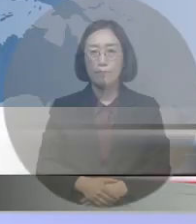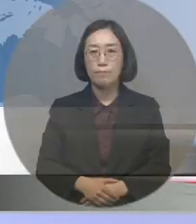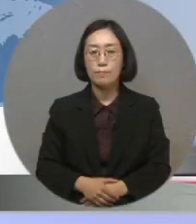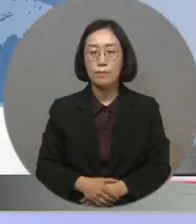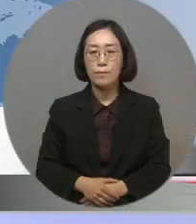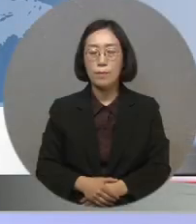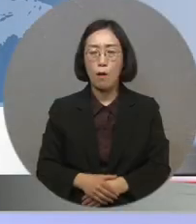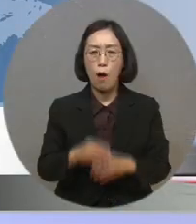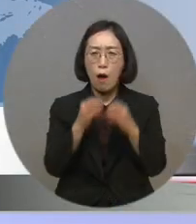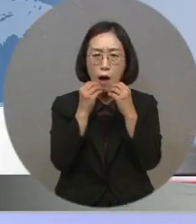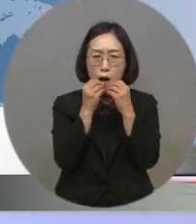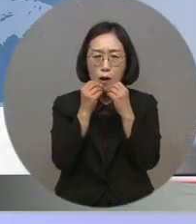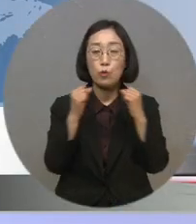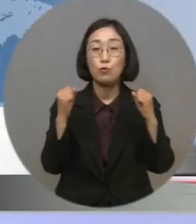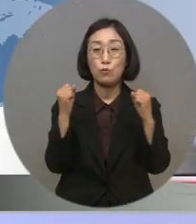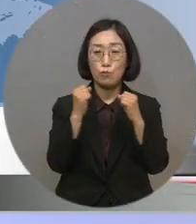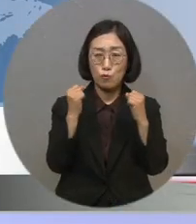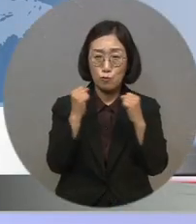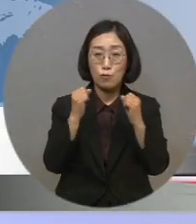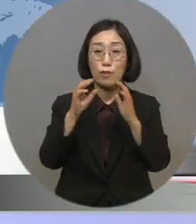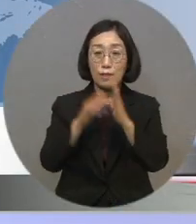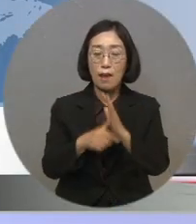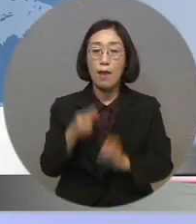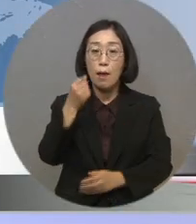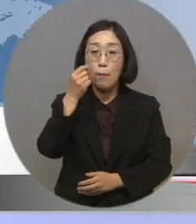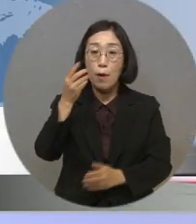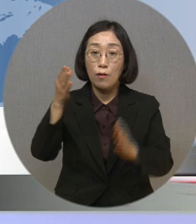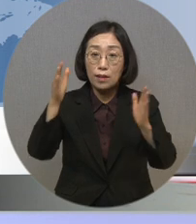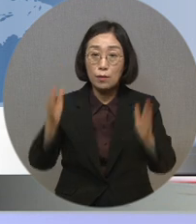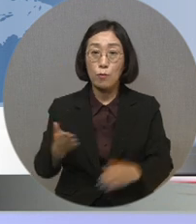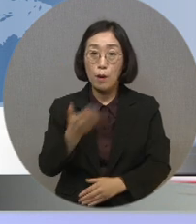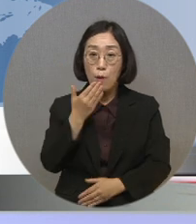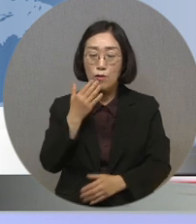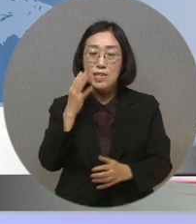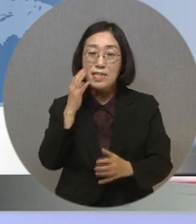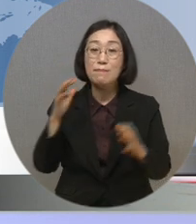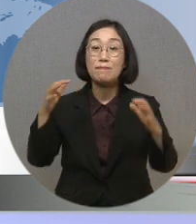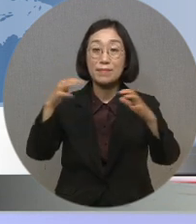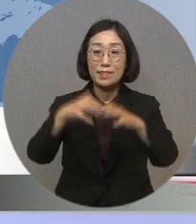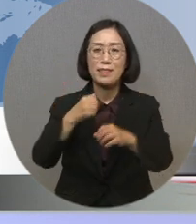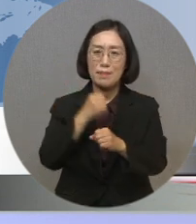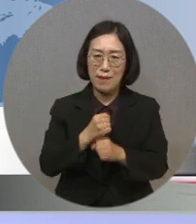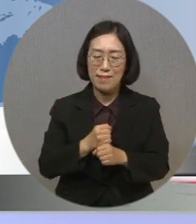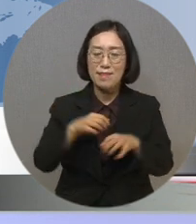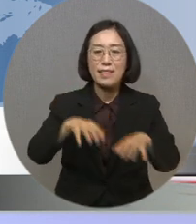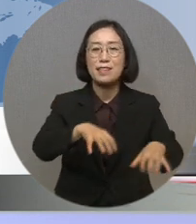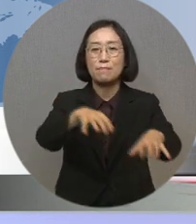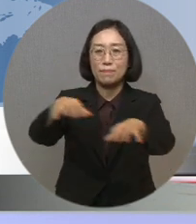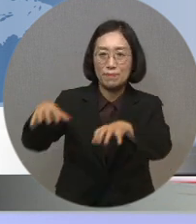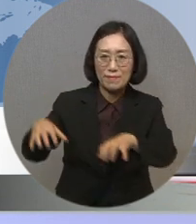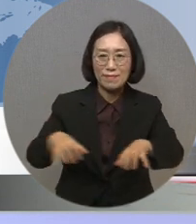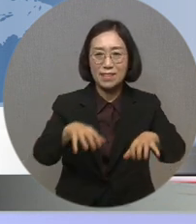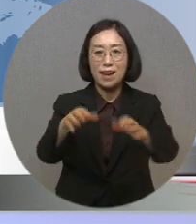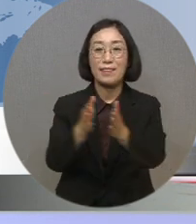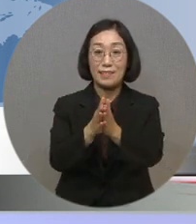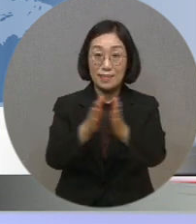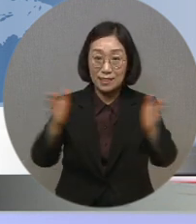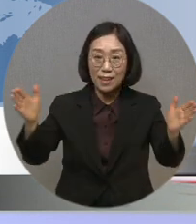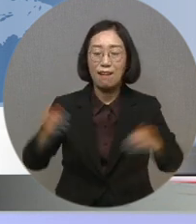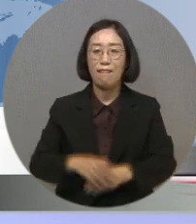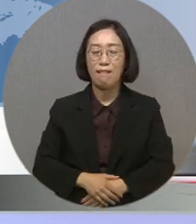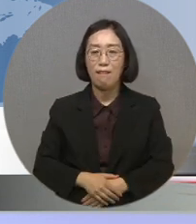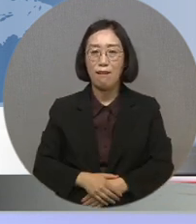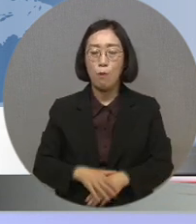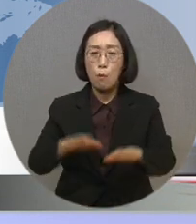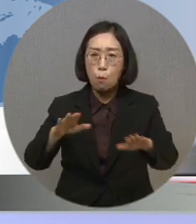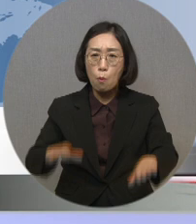손끝이 시릴 정도로 추운 겨울이 다가오면 겨울에 먹을 김치를 담그기 위한 본격적인 김장철이 시작되죠.